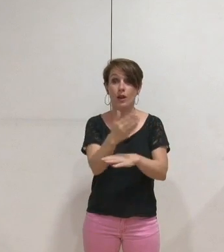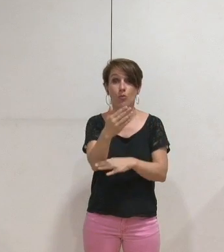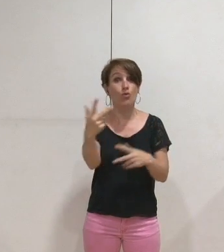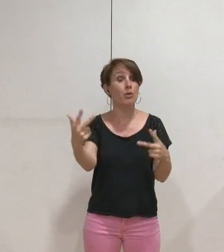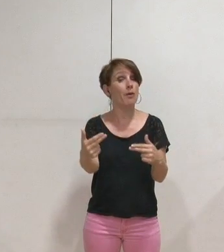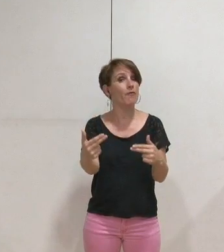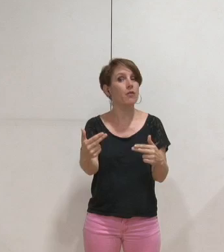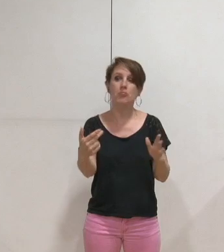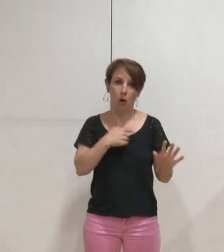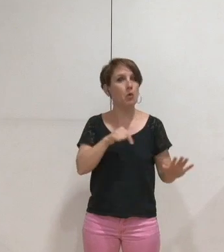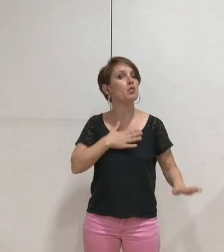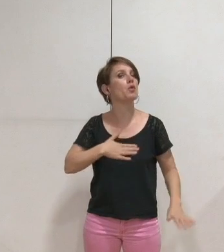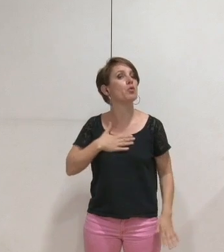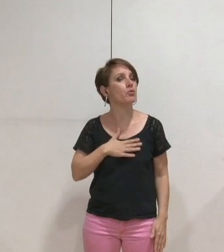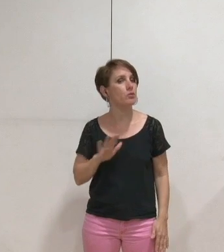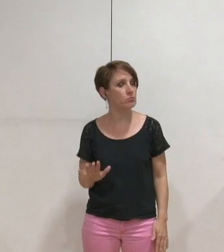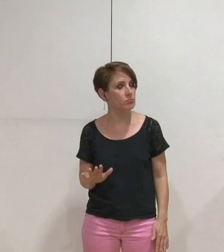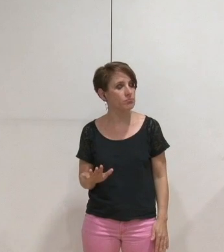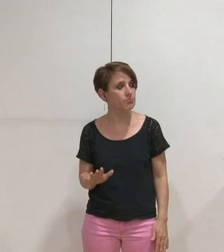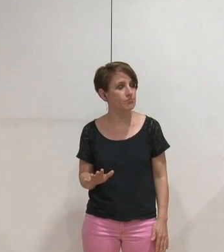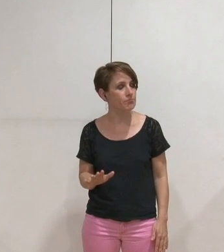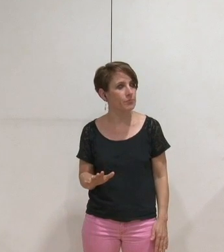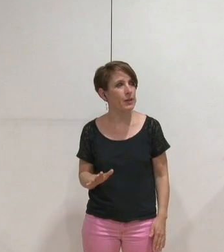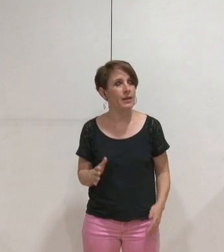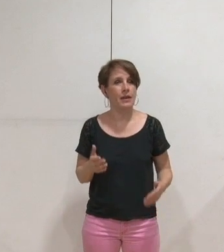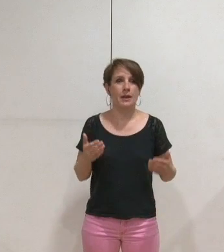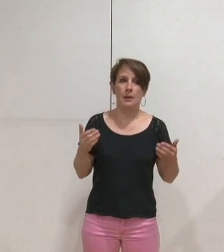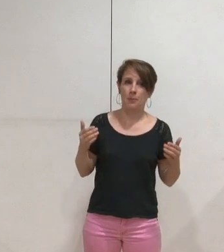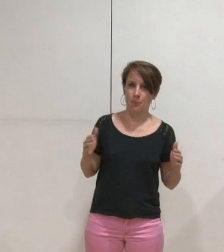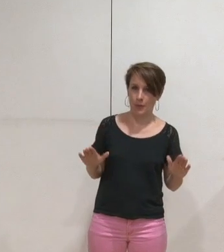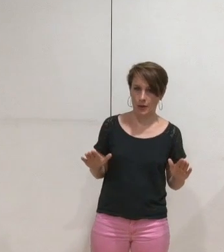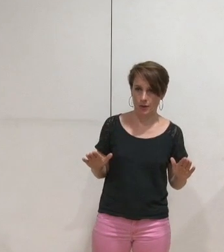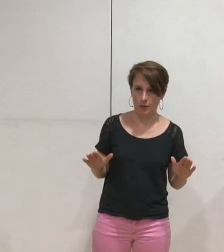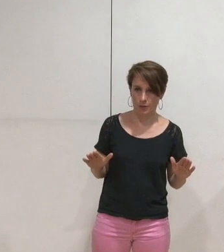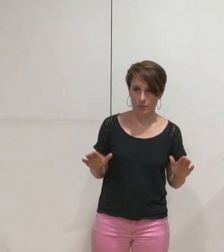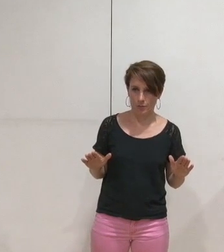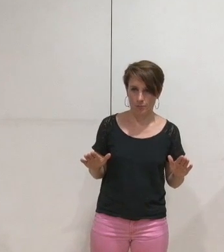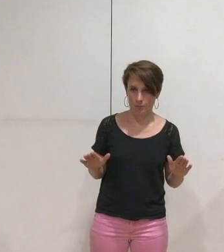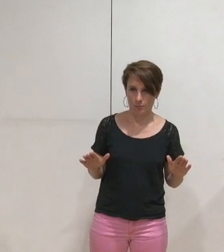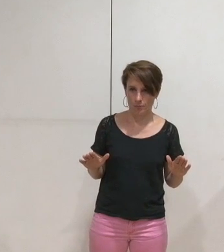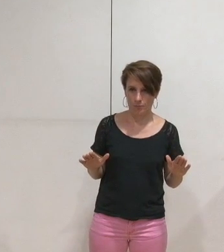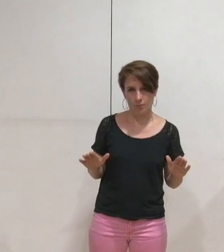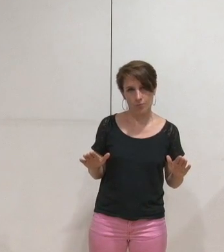satisfaits n'en demeure pas moins que les moyens pour arriver à ce